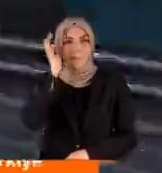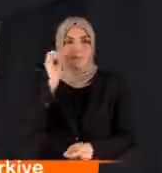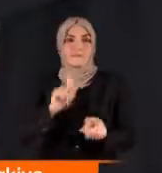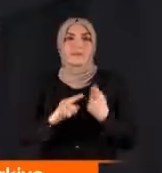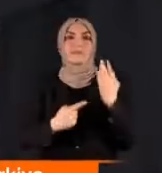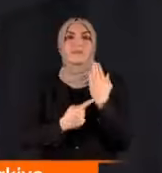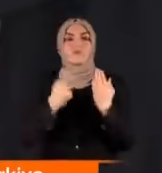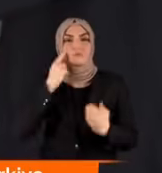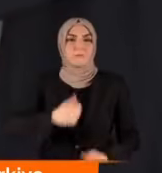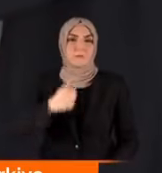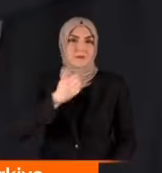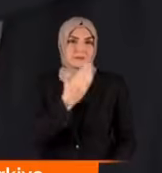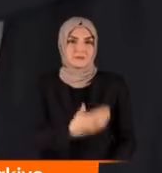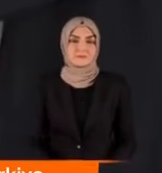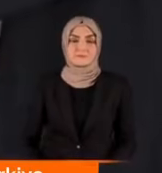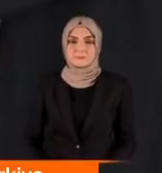bu